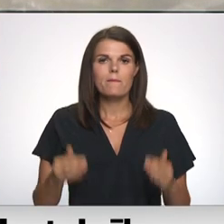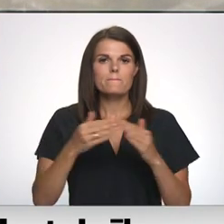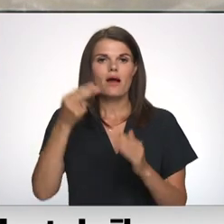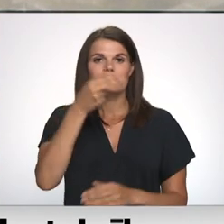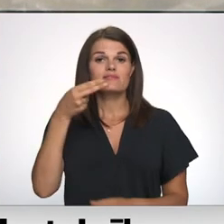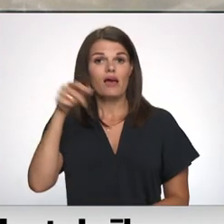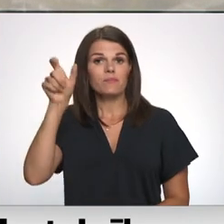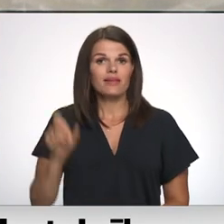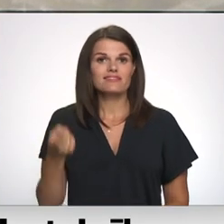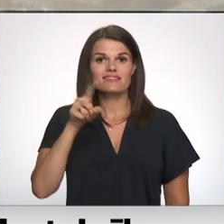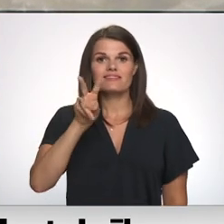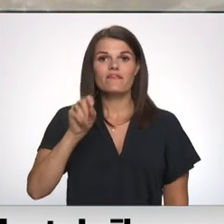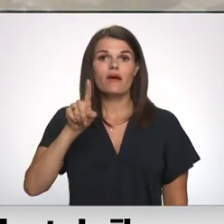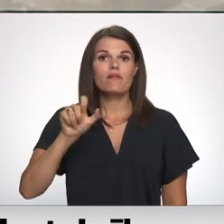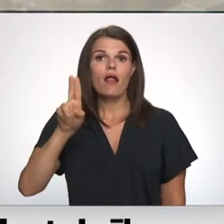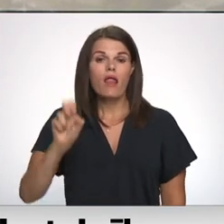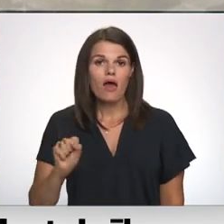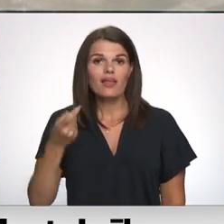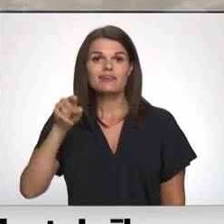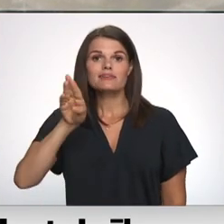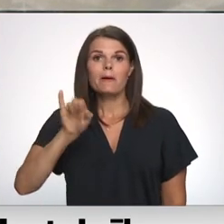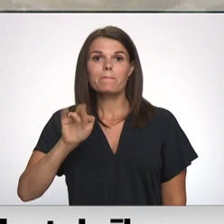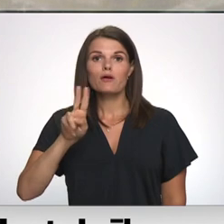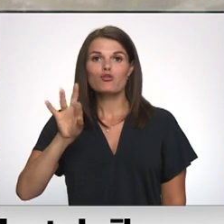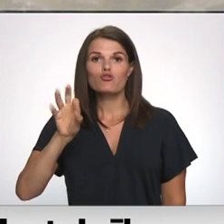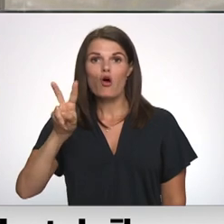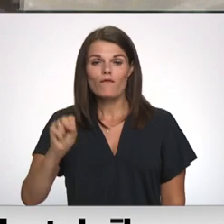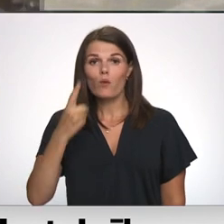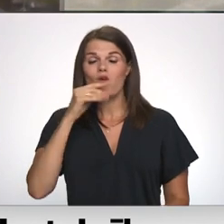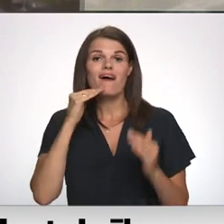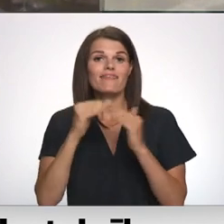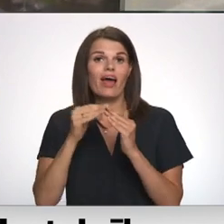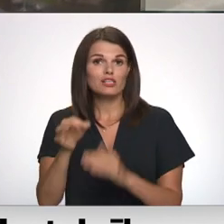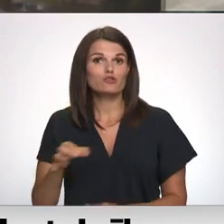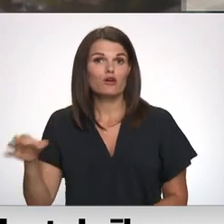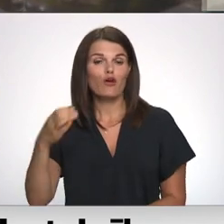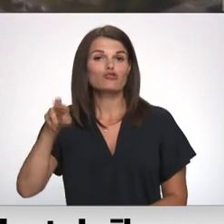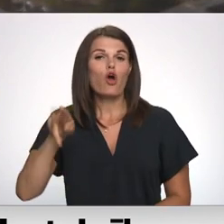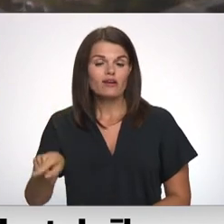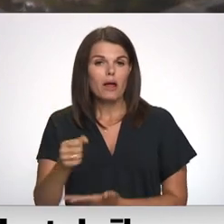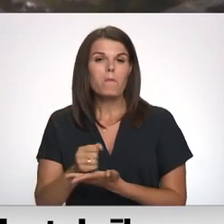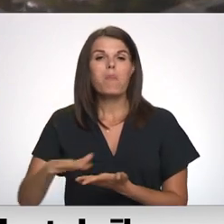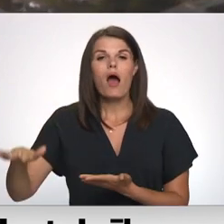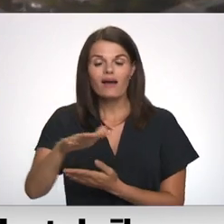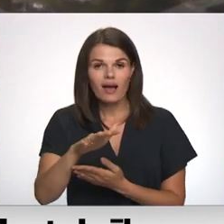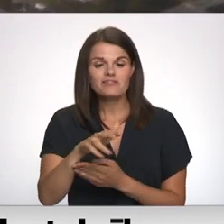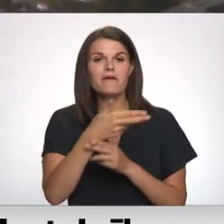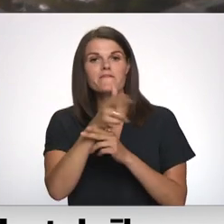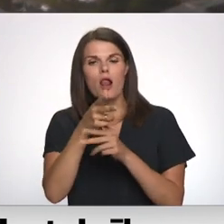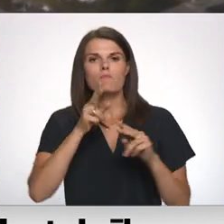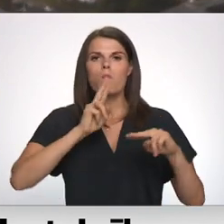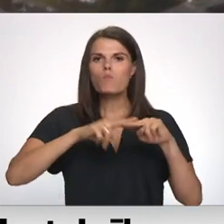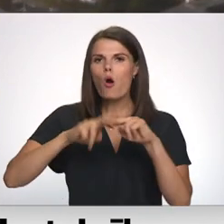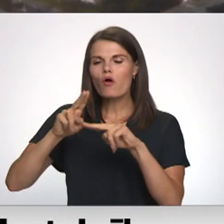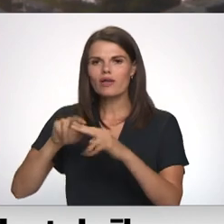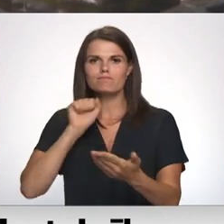Maisaimniece Svetlāna Smirnova no Rēzeknes novada Čornājas pagasta, filmējot, montējot un portālā YouTube publicējot video